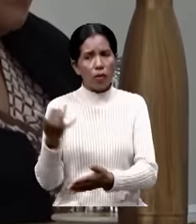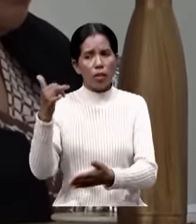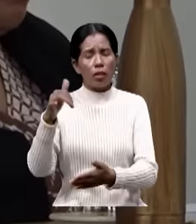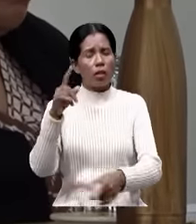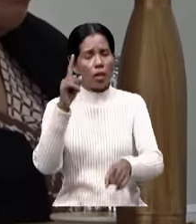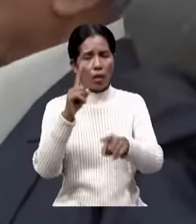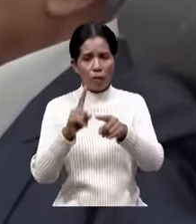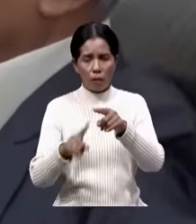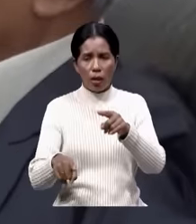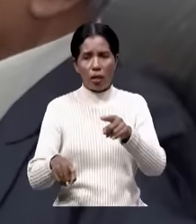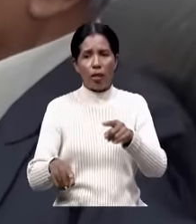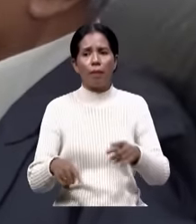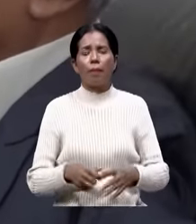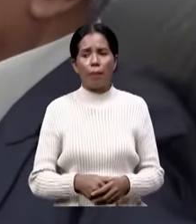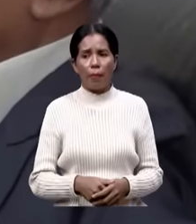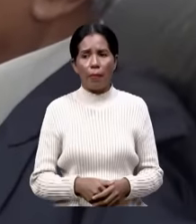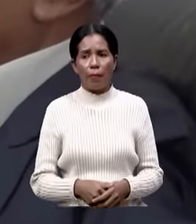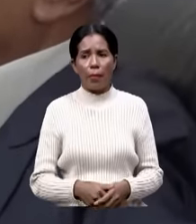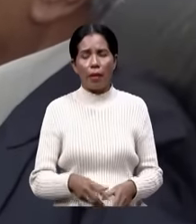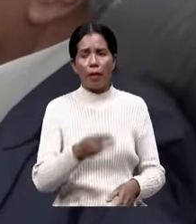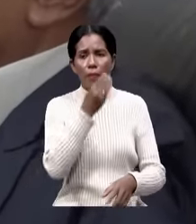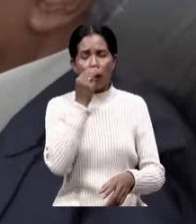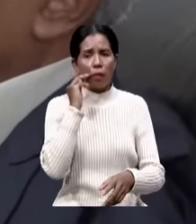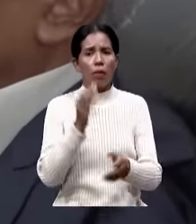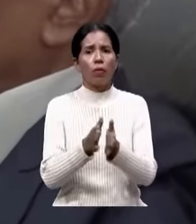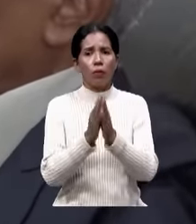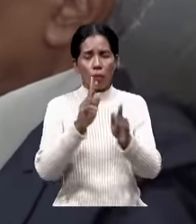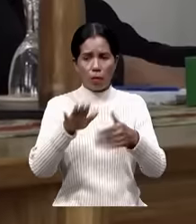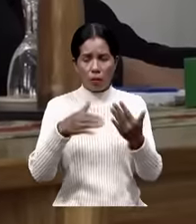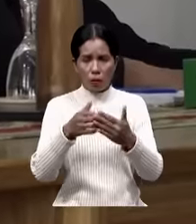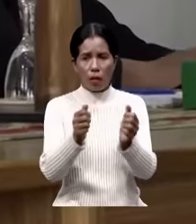frustrada. Mari mos husu ba povo rotu atua motu